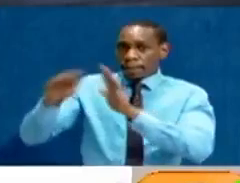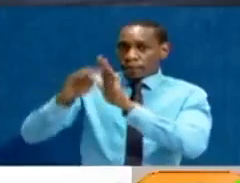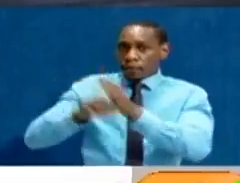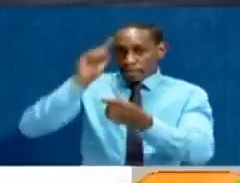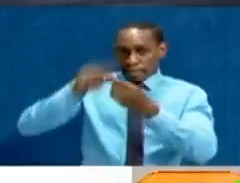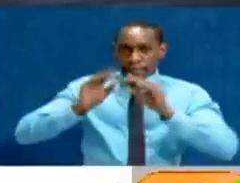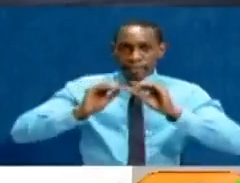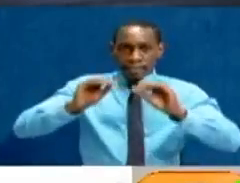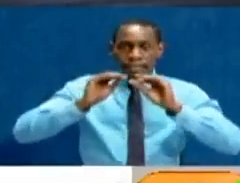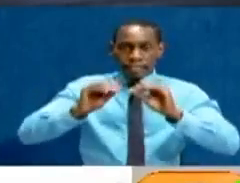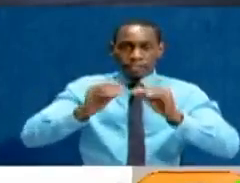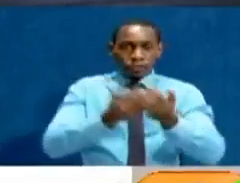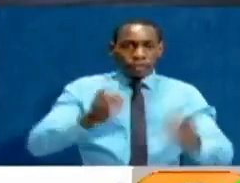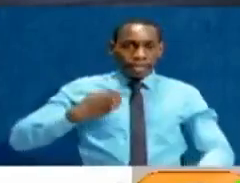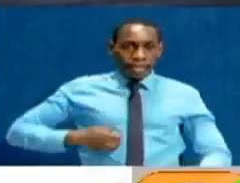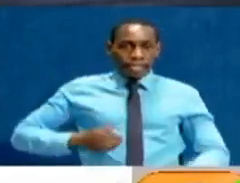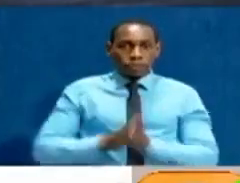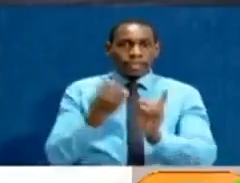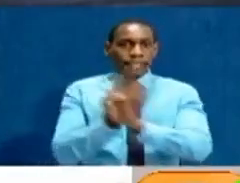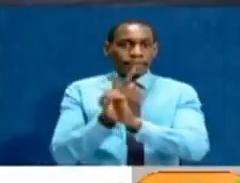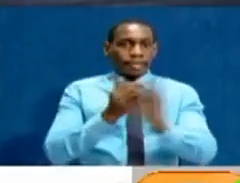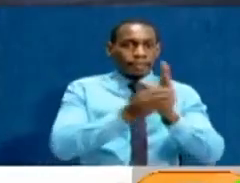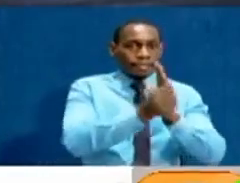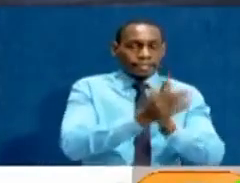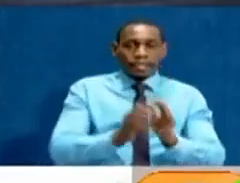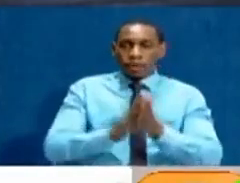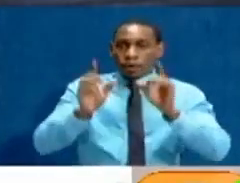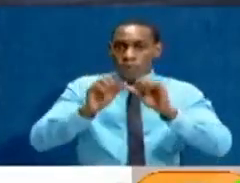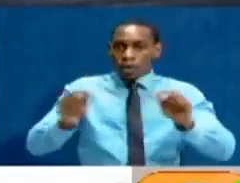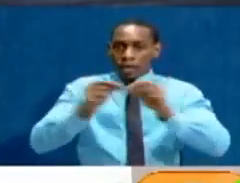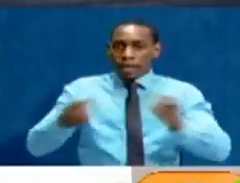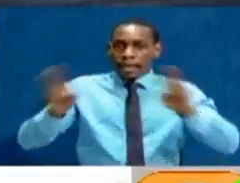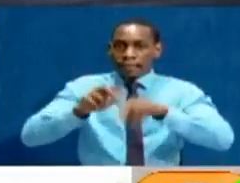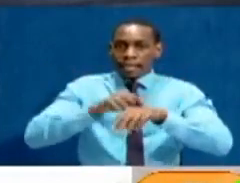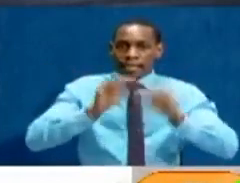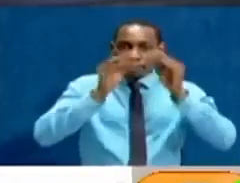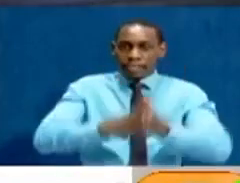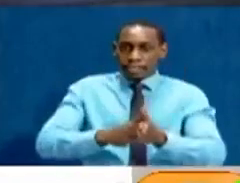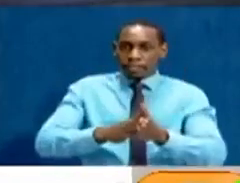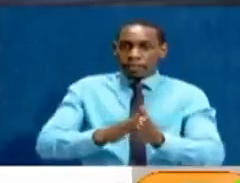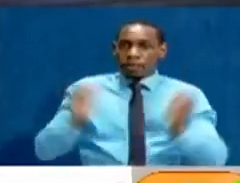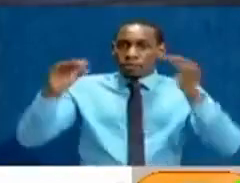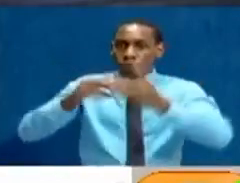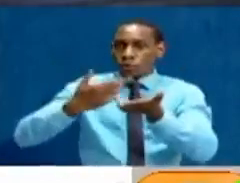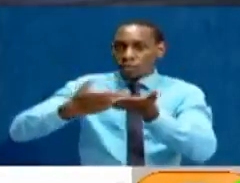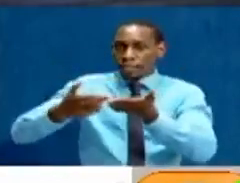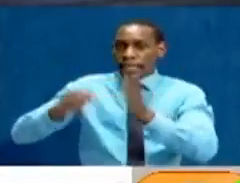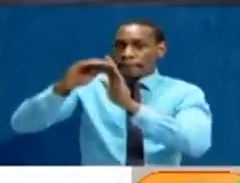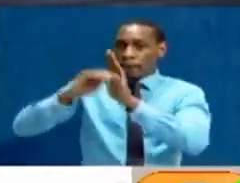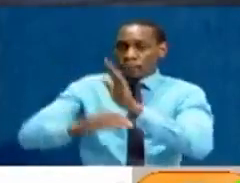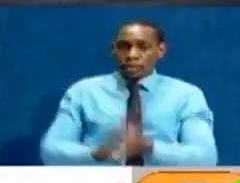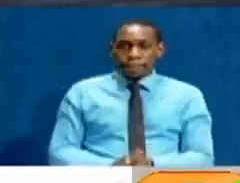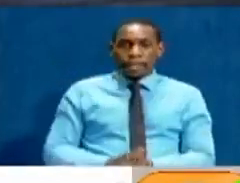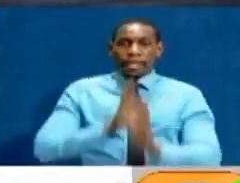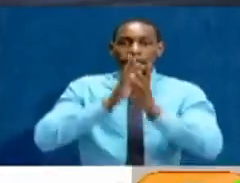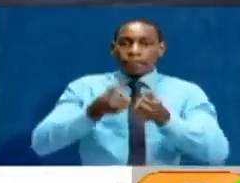unalenga kuwafunza watoto maadili na taaluma mbalimbali. Kauli hiyo inajiri huku walimu wakijitokeza kujisajili kwenye mpango huo.